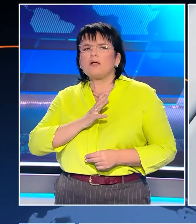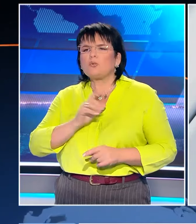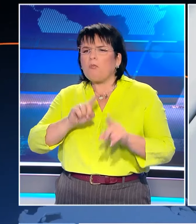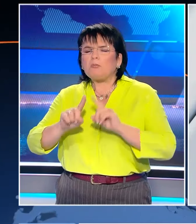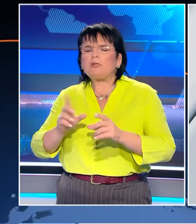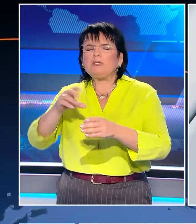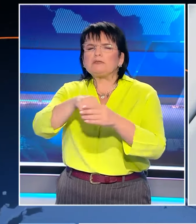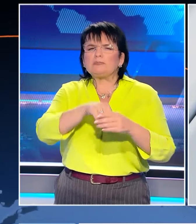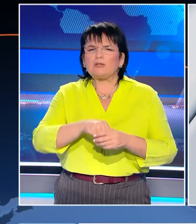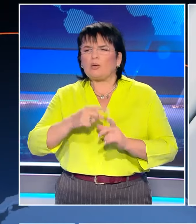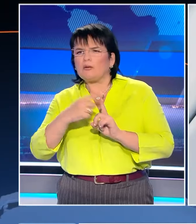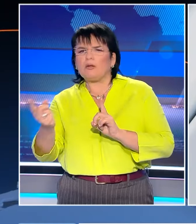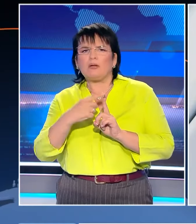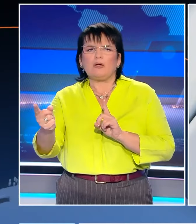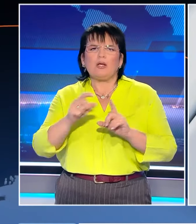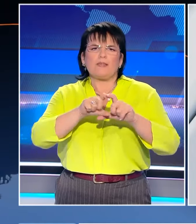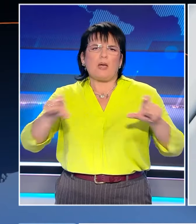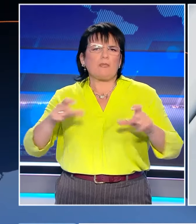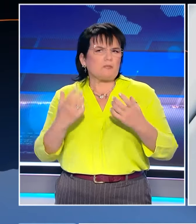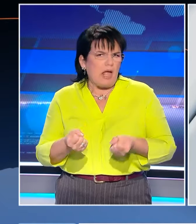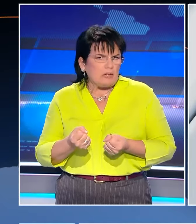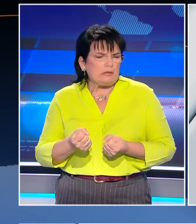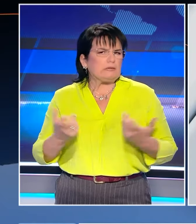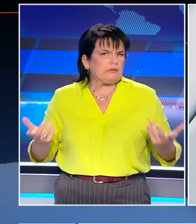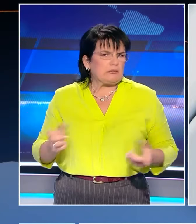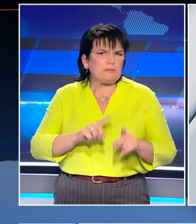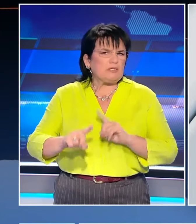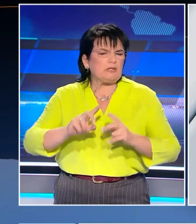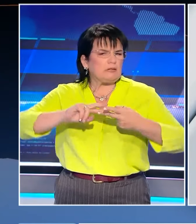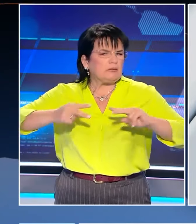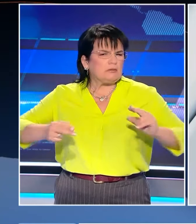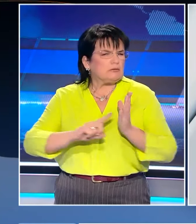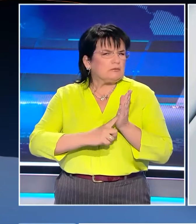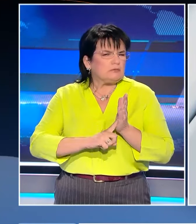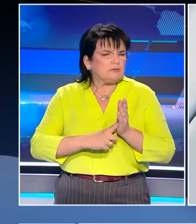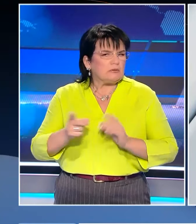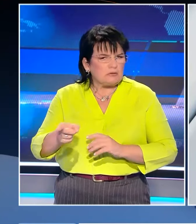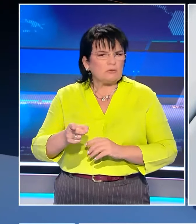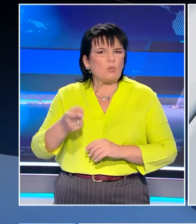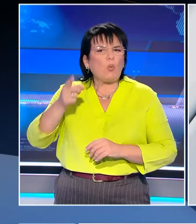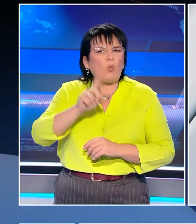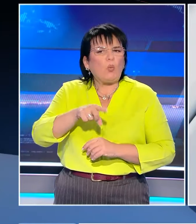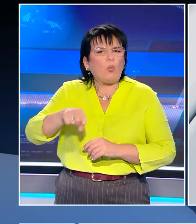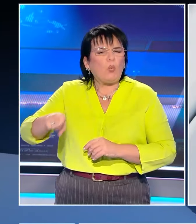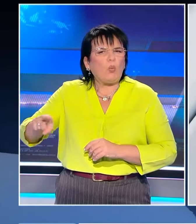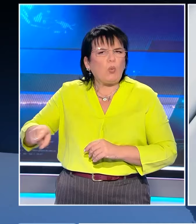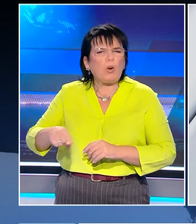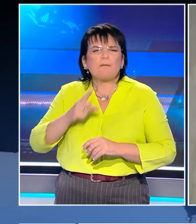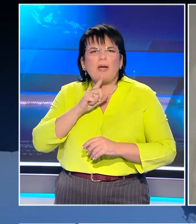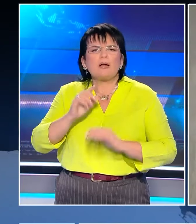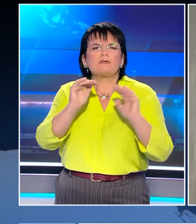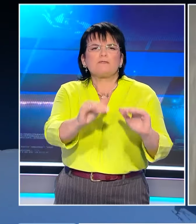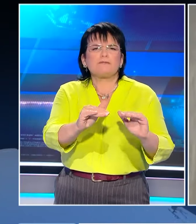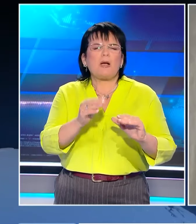εάν μπαινόβγαιναν στο συγκεκριμένο διαμέρισμα, πόσο καιρό ήταν αυτό το διαμέρισμα στην κατοχή αυτών των